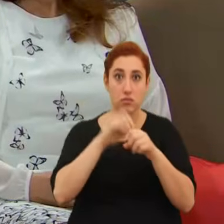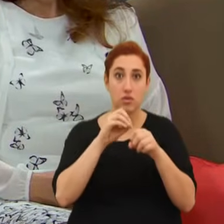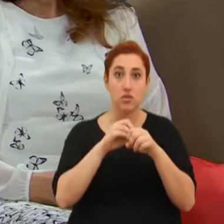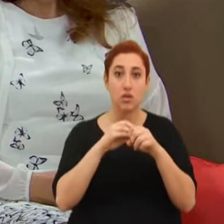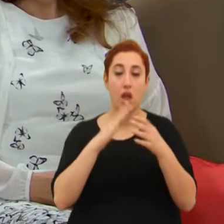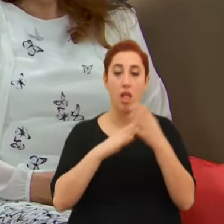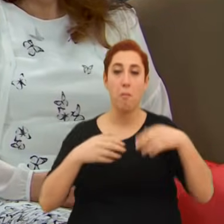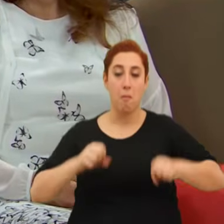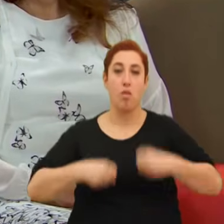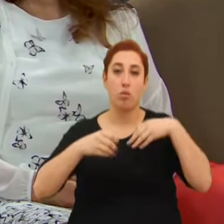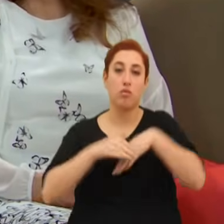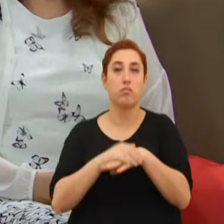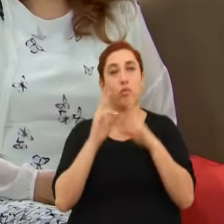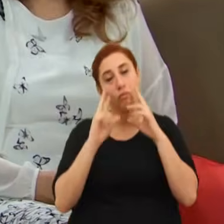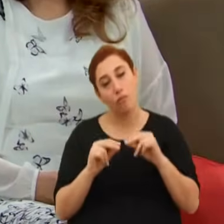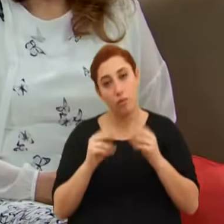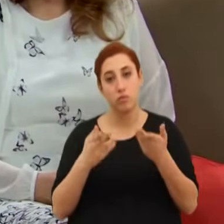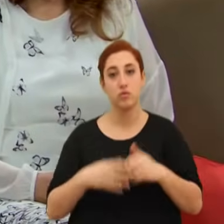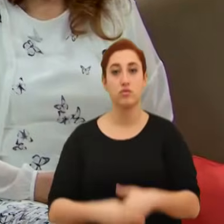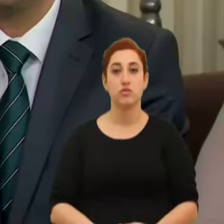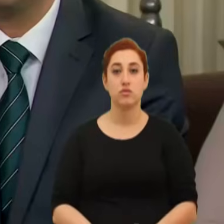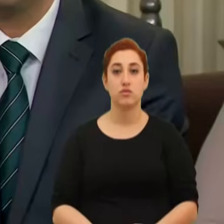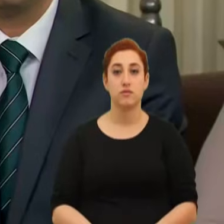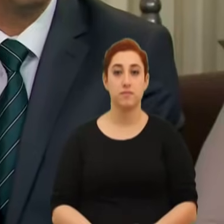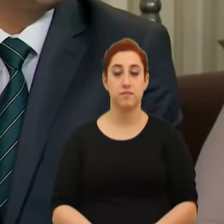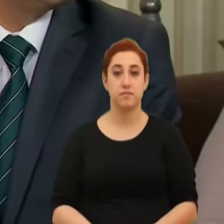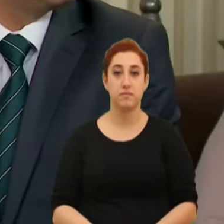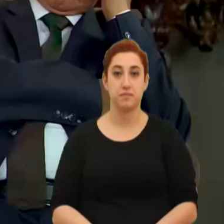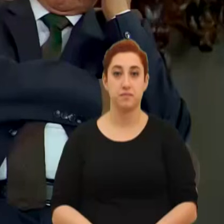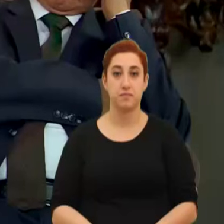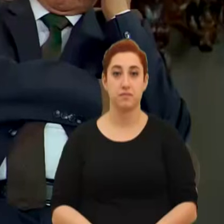ki eli böyle pantolonunda uyuyakalmış.